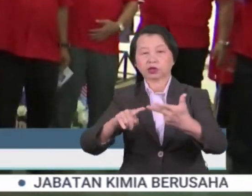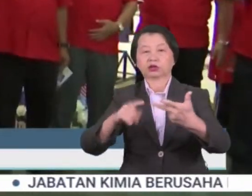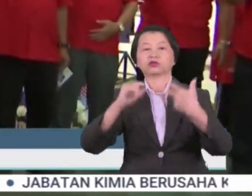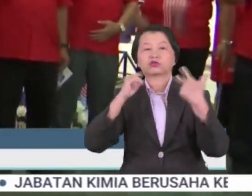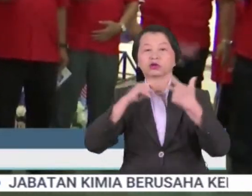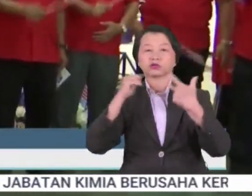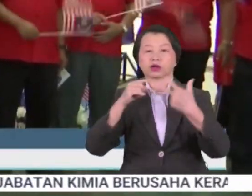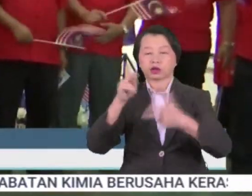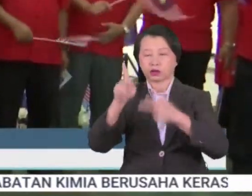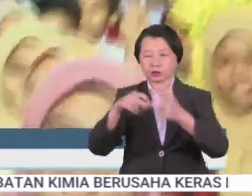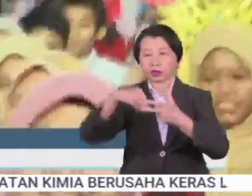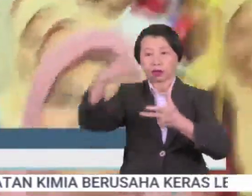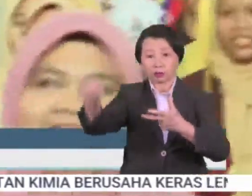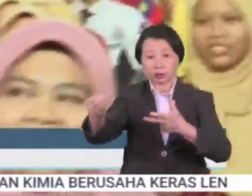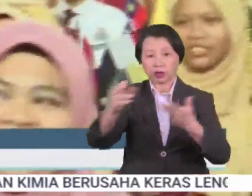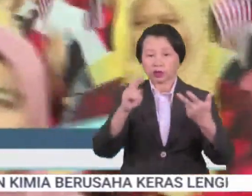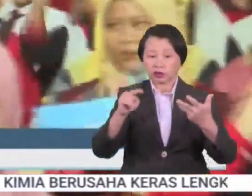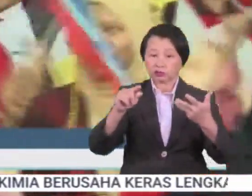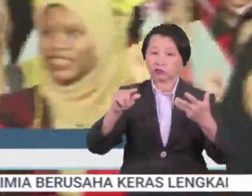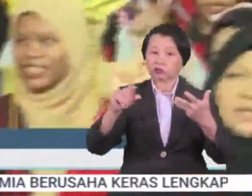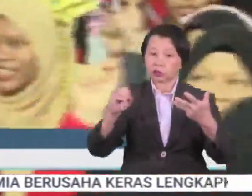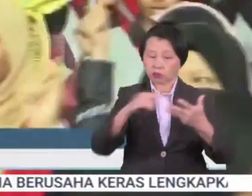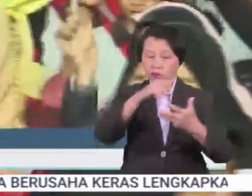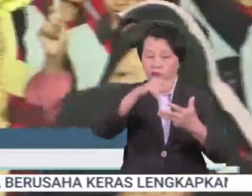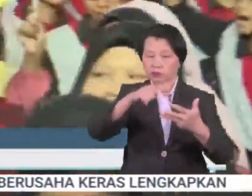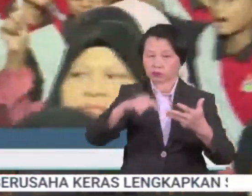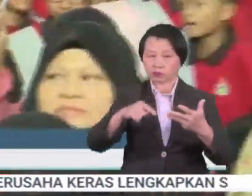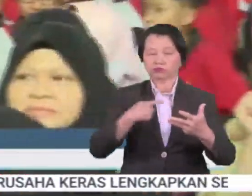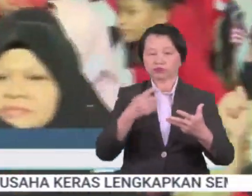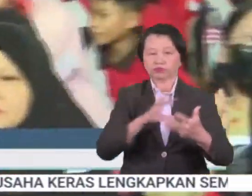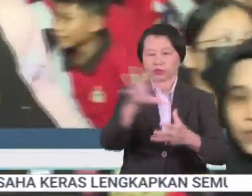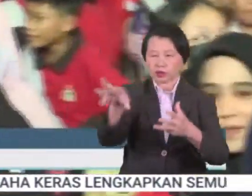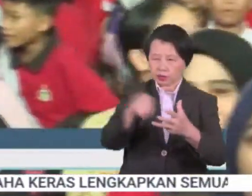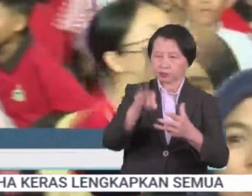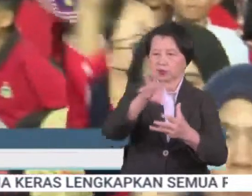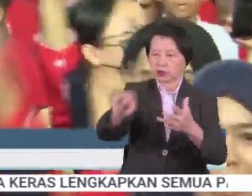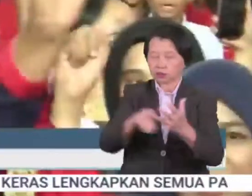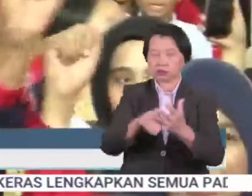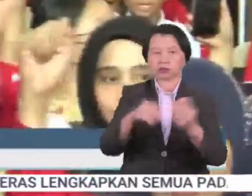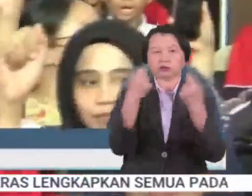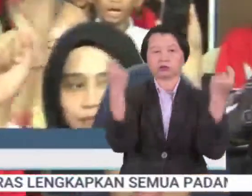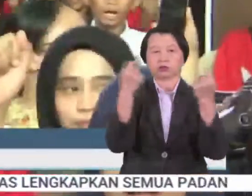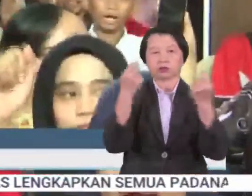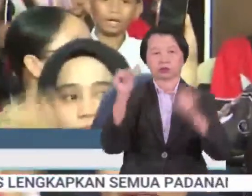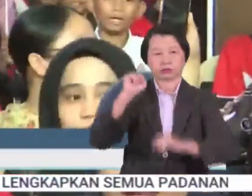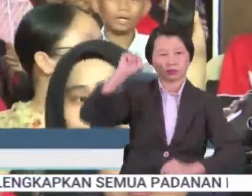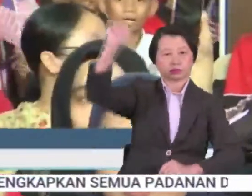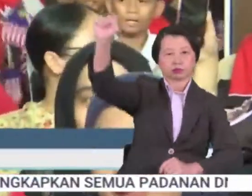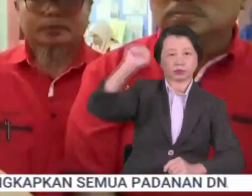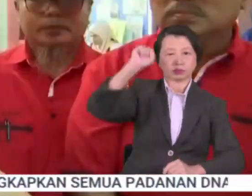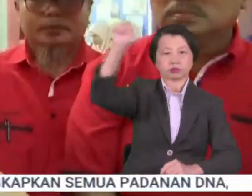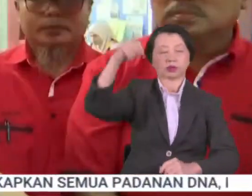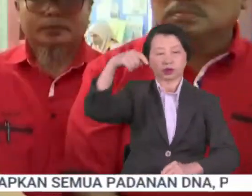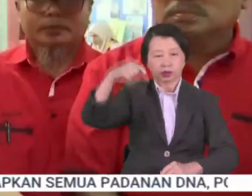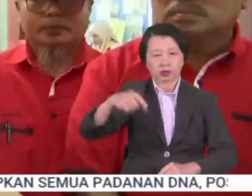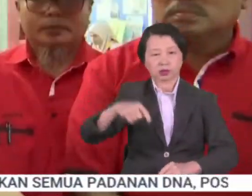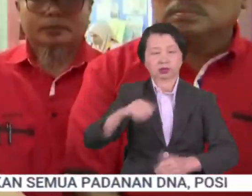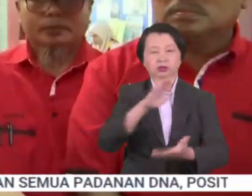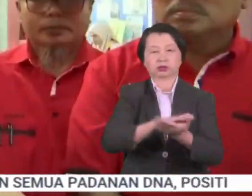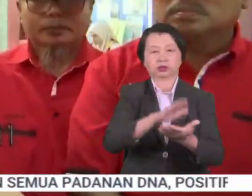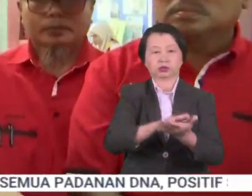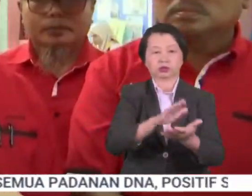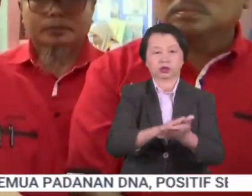pihak-pihak luar piak-pihak swasta ngo dan sebagainya yang kita libatkan terut serta dalam sambutan-sambutan kemerdekaan di di peringkat